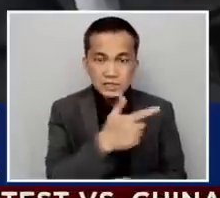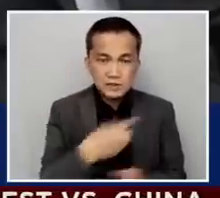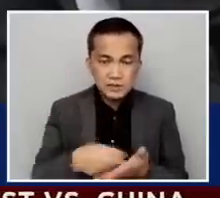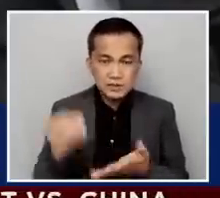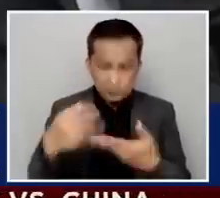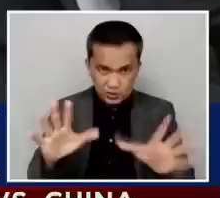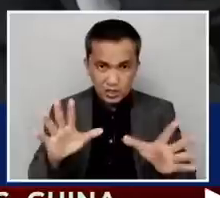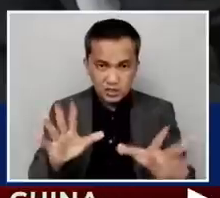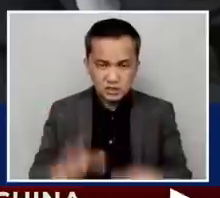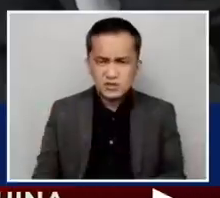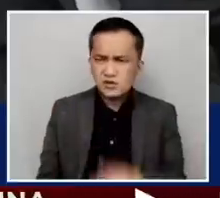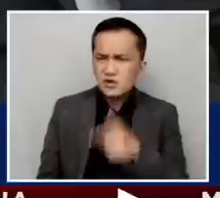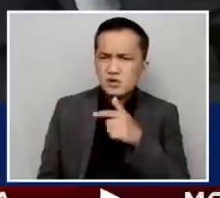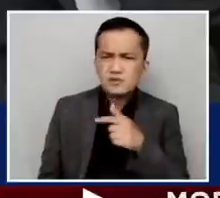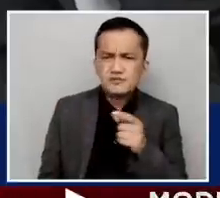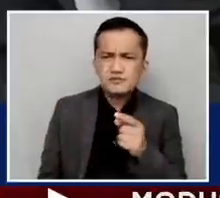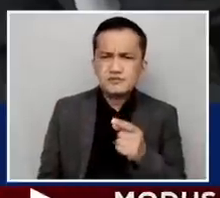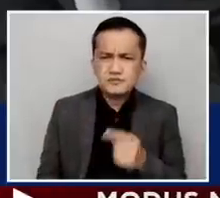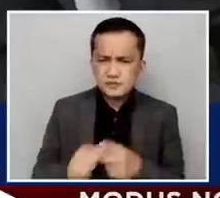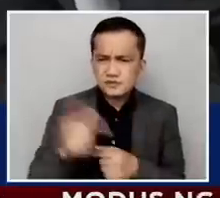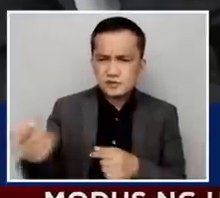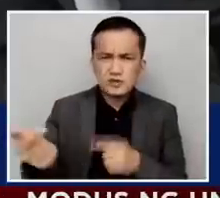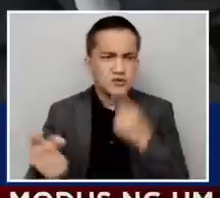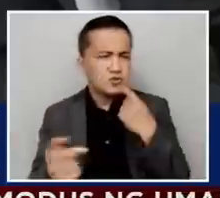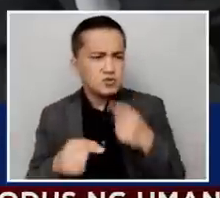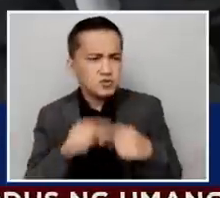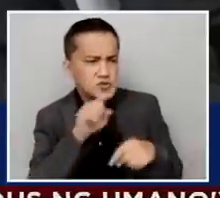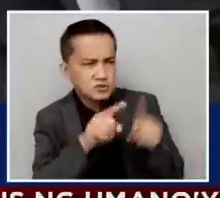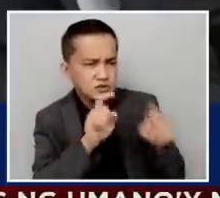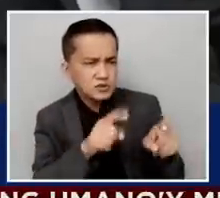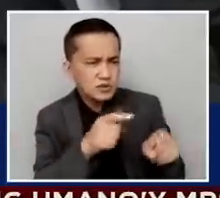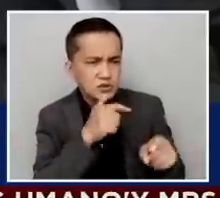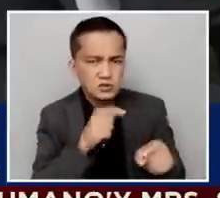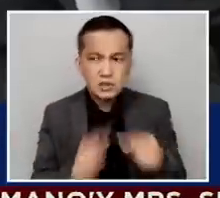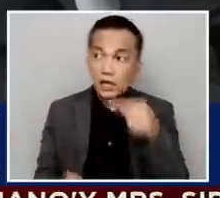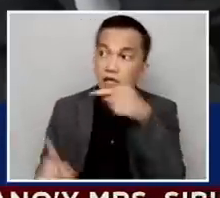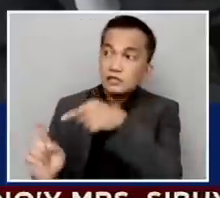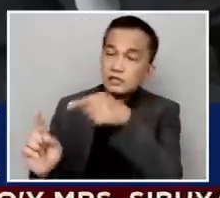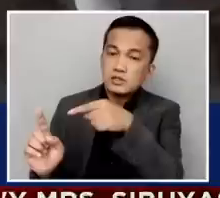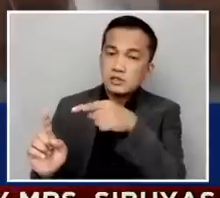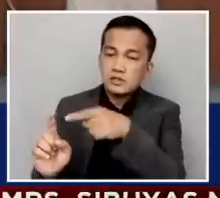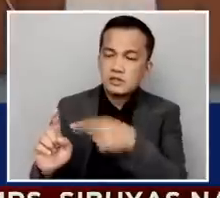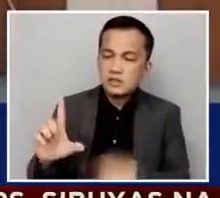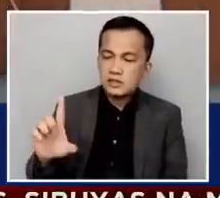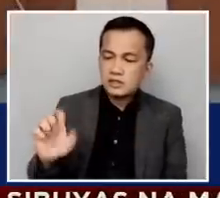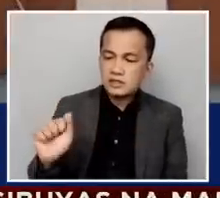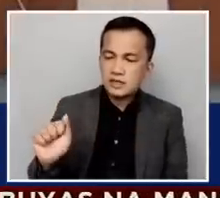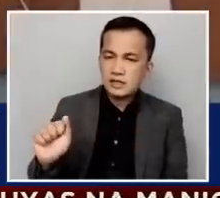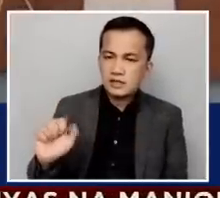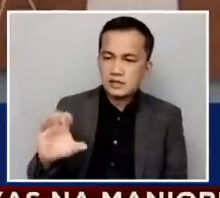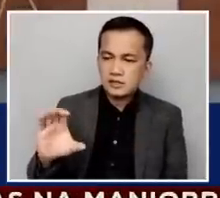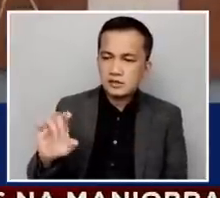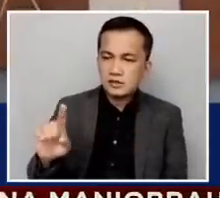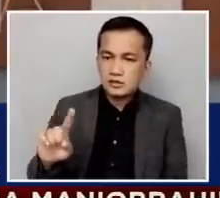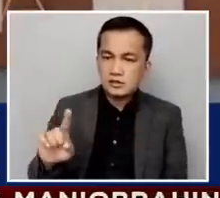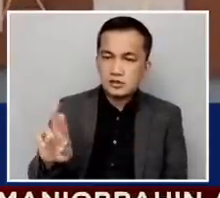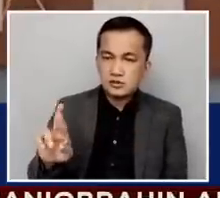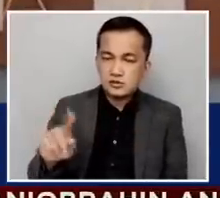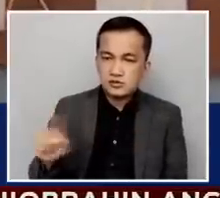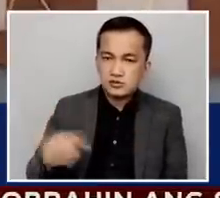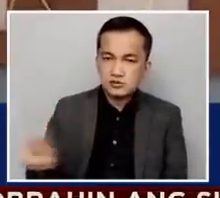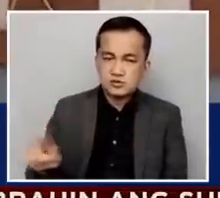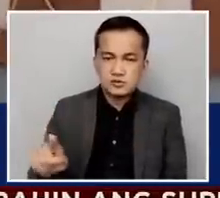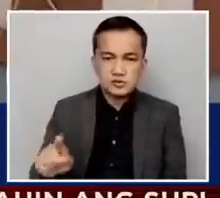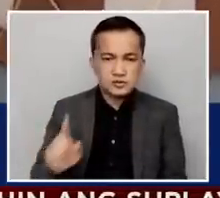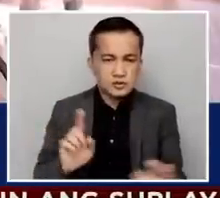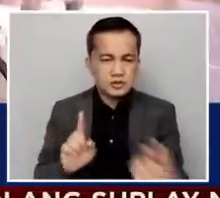po ang tinutukoy niyo na si, bumibili lahat? Ayun po si Leia Cruz po. Matatandang humarap sa kamera si Cruz